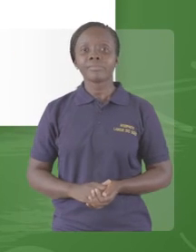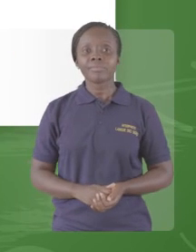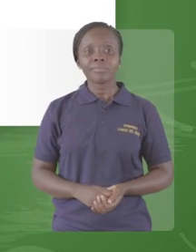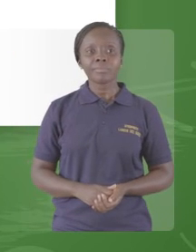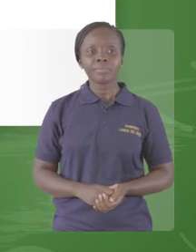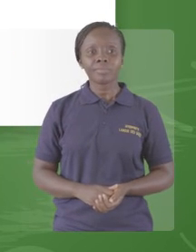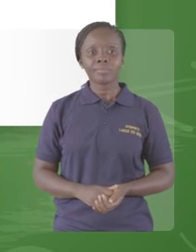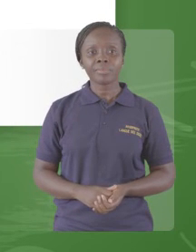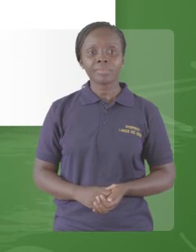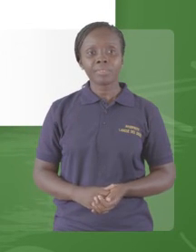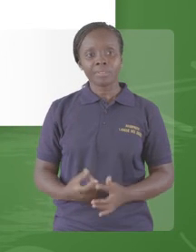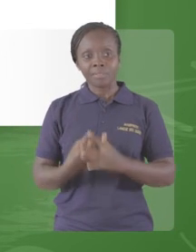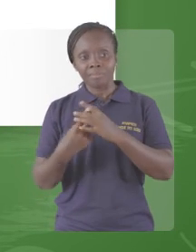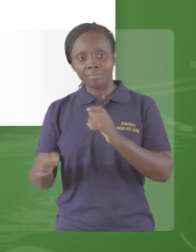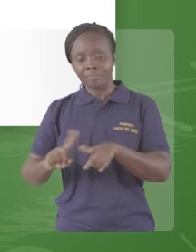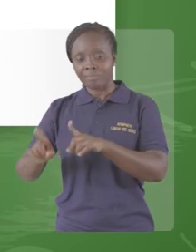les feux de brousse,